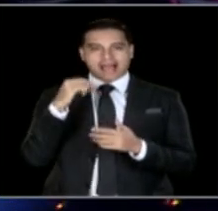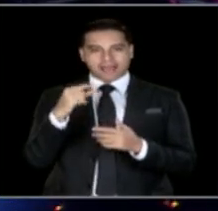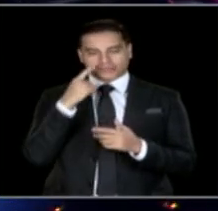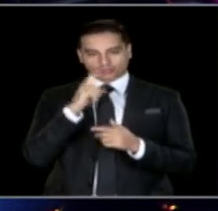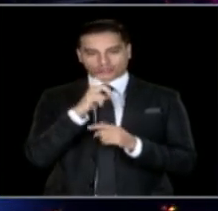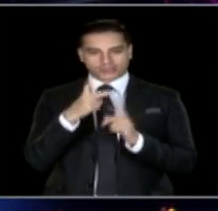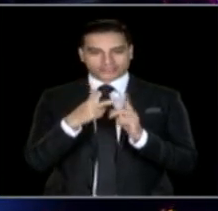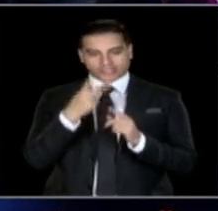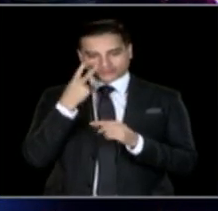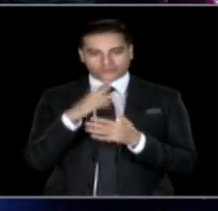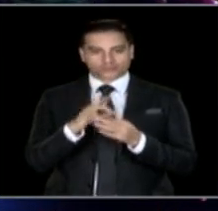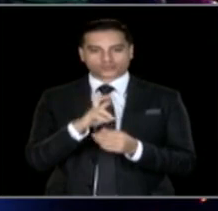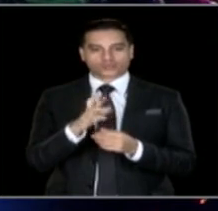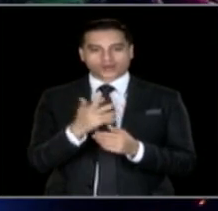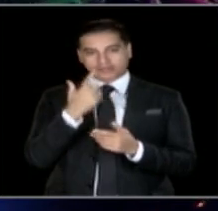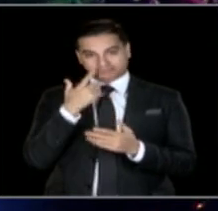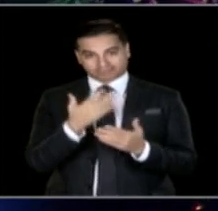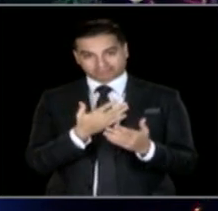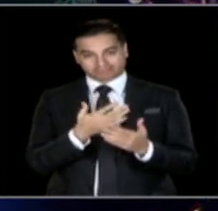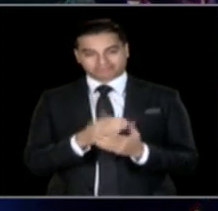والسؤال الثاني وهنشوف موضوع السؤال ايه.